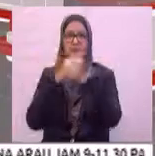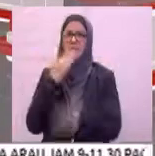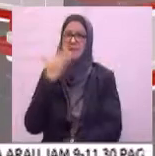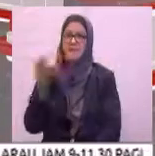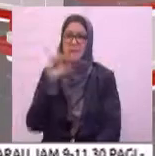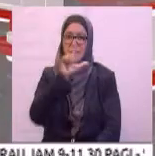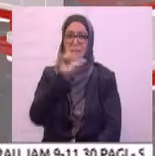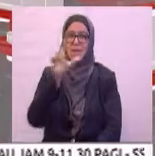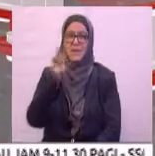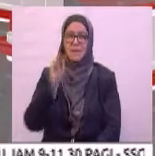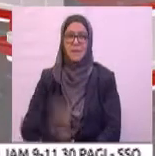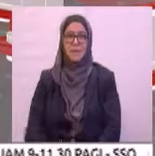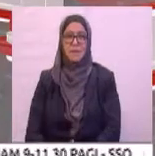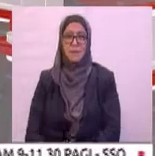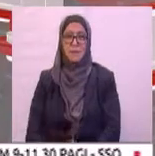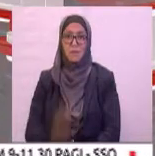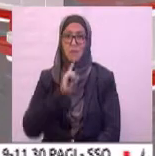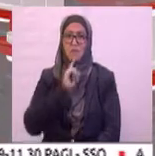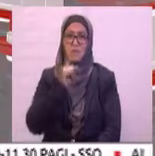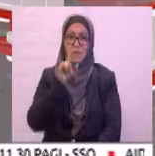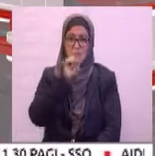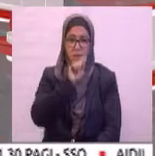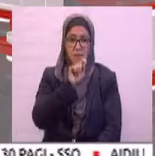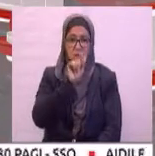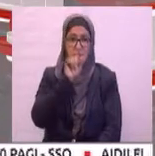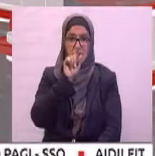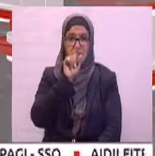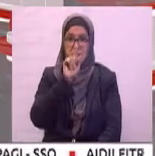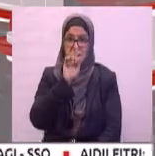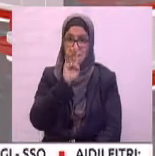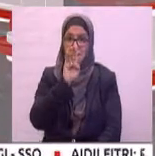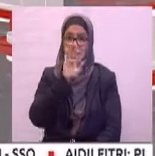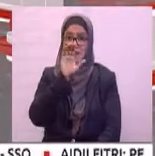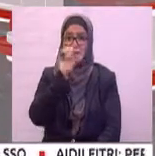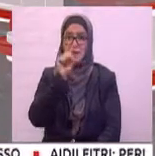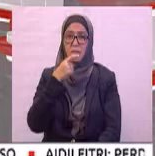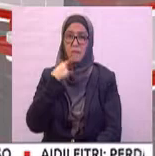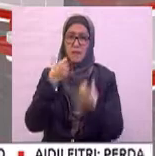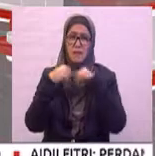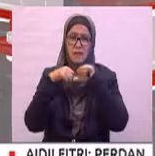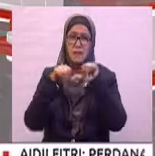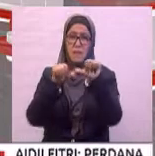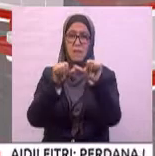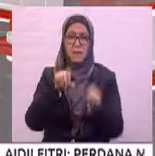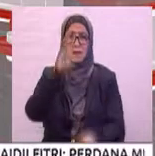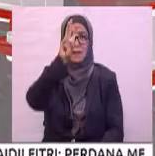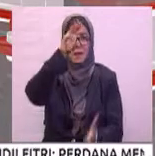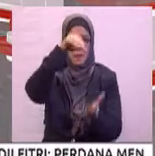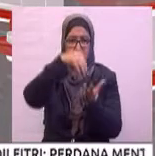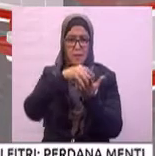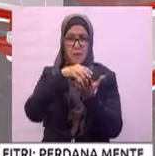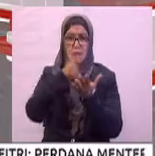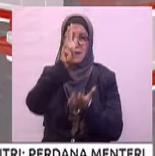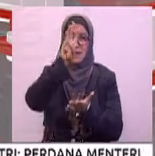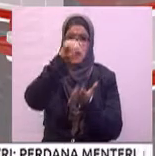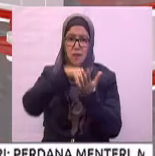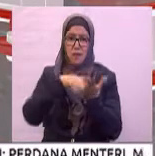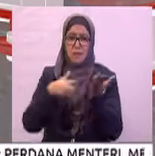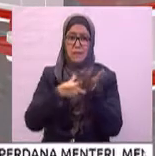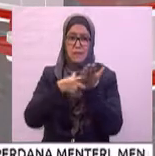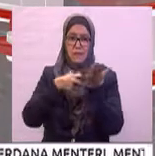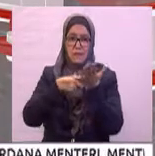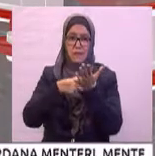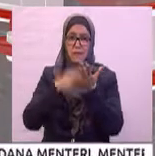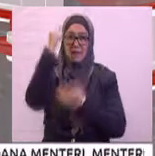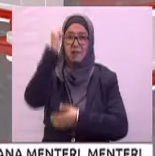Dan seterusnya, Terminal Bersepadu Selatan TBS pula kabarnya masih mempunyai 6,000 tiket bas untuk perjalanan esok. Ya, menurut